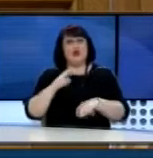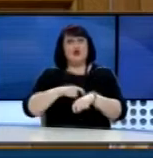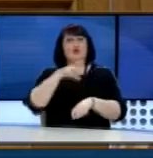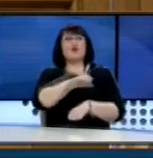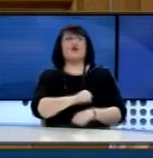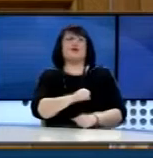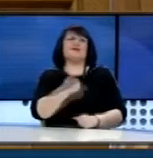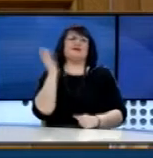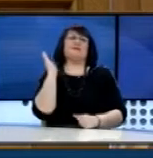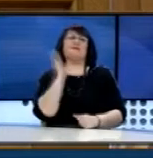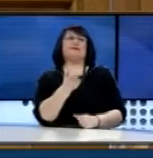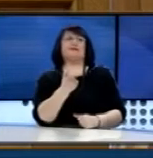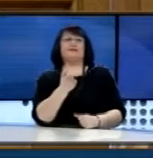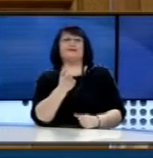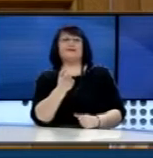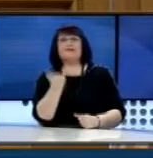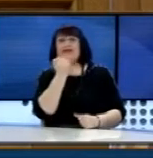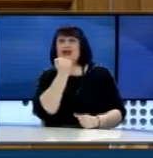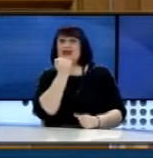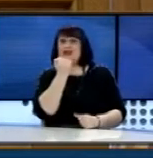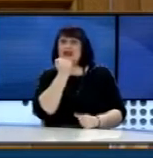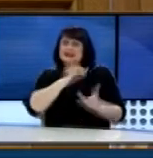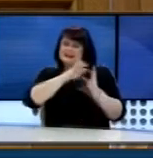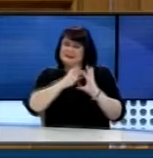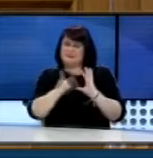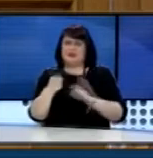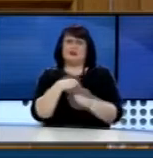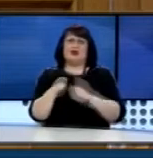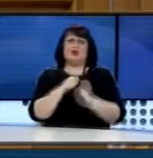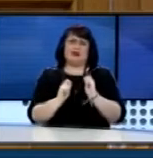και καταπολέμηση των στρεβλώσεων και των αθέμητων πρακτικών στην αγορά.